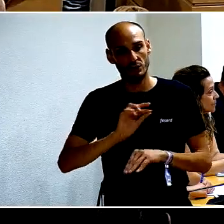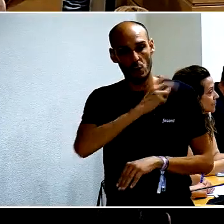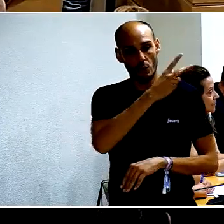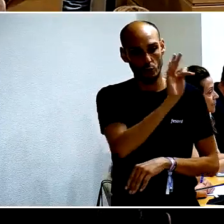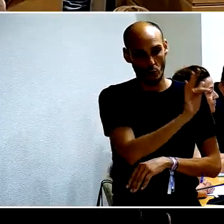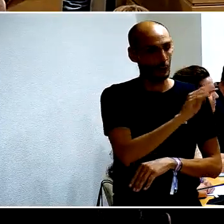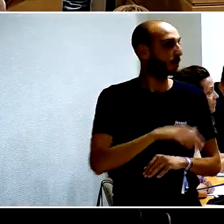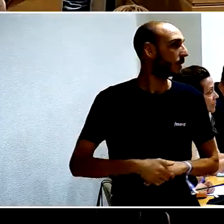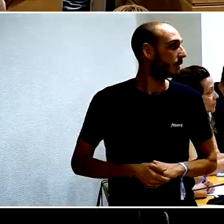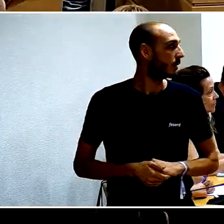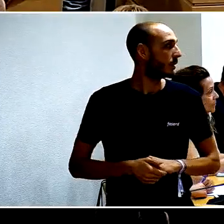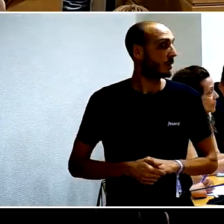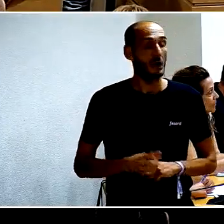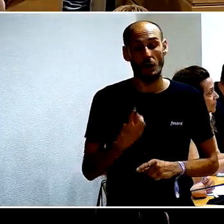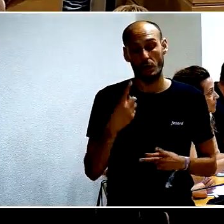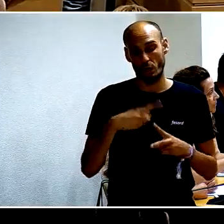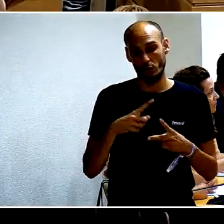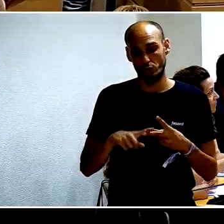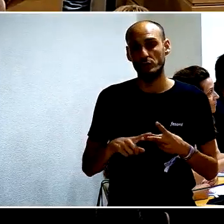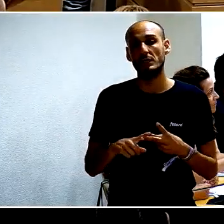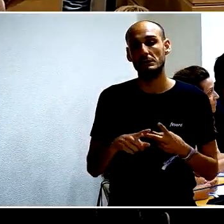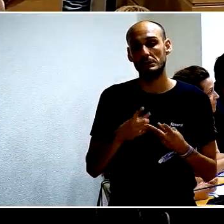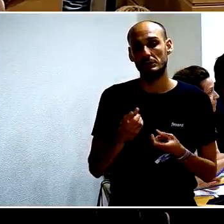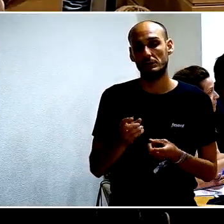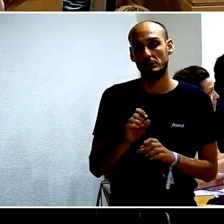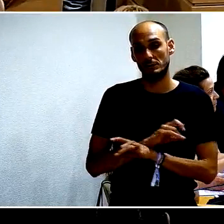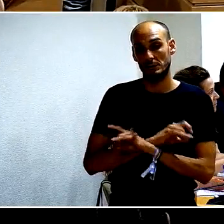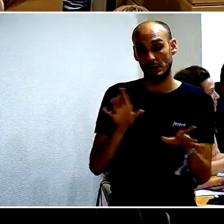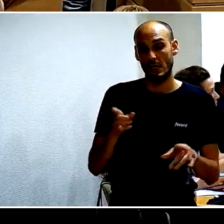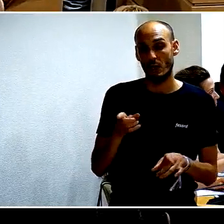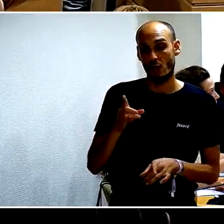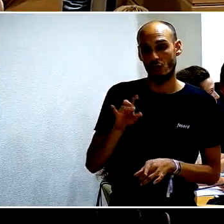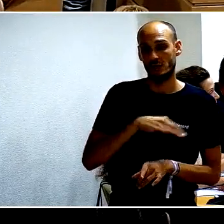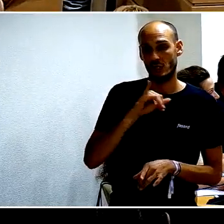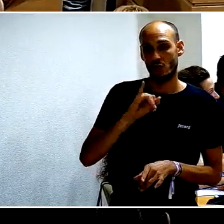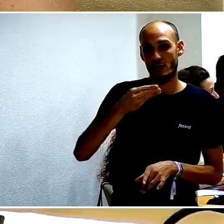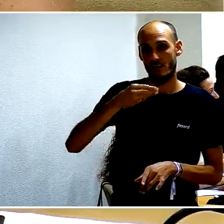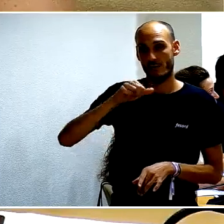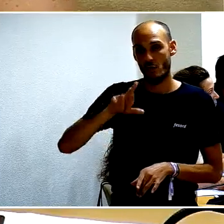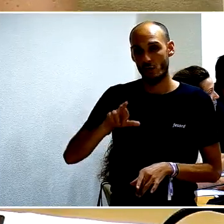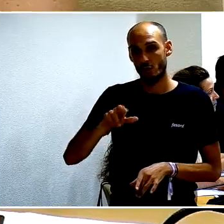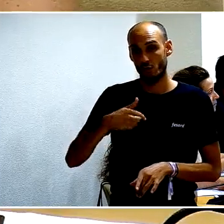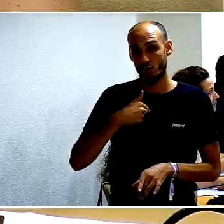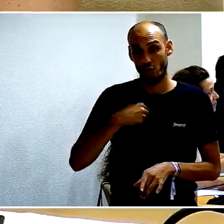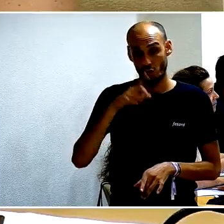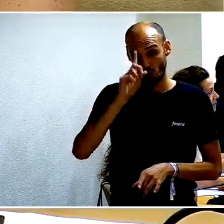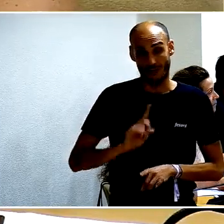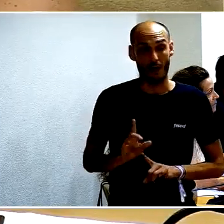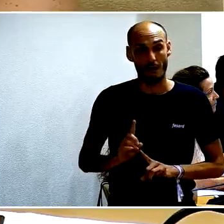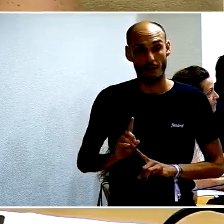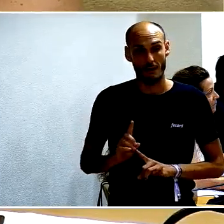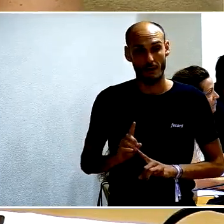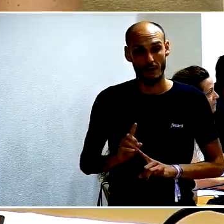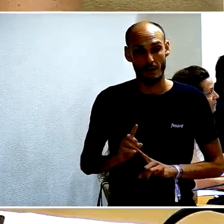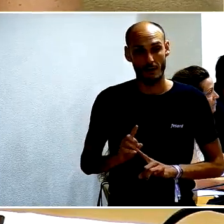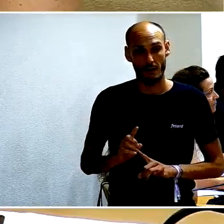coses. Aclarir-li al senyor Ibor que jo no ho sabia. Afirmar